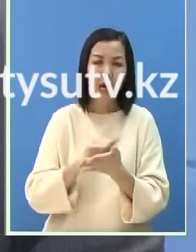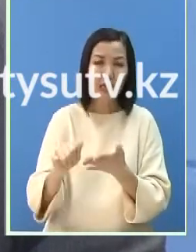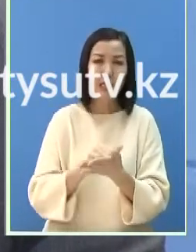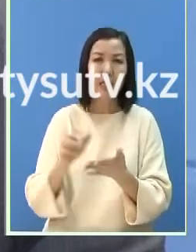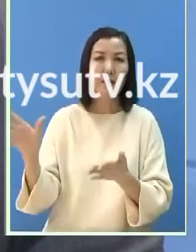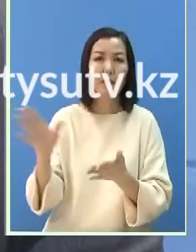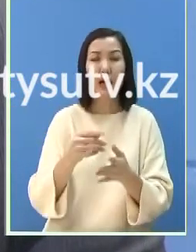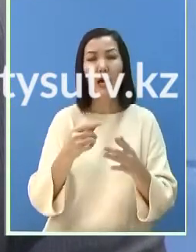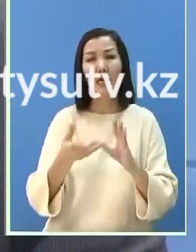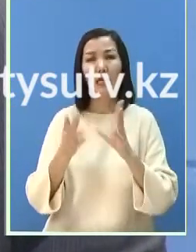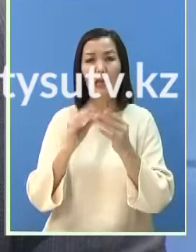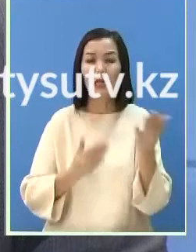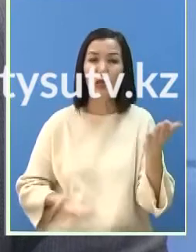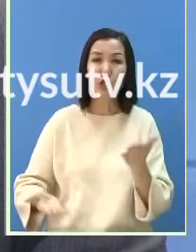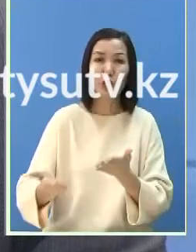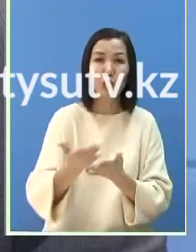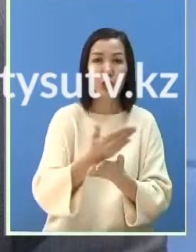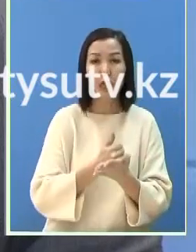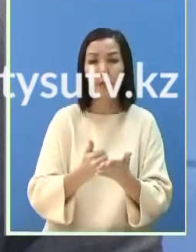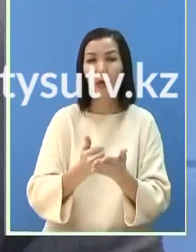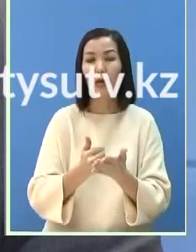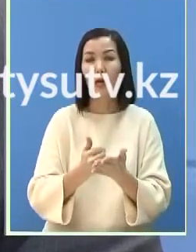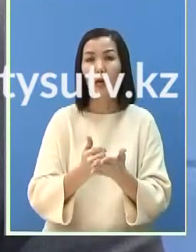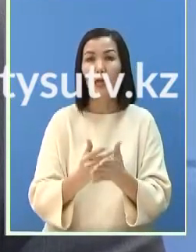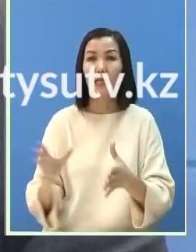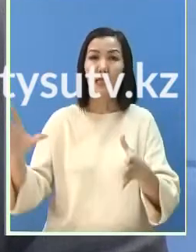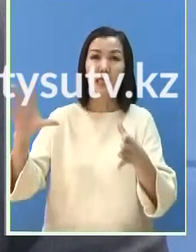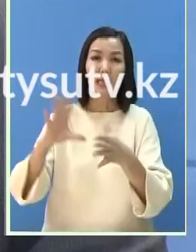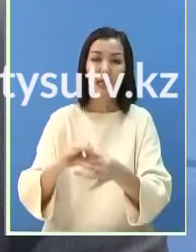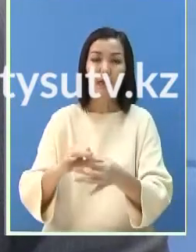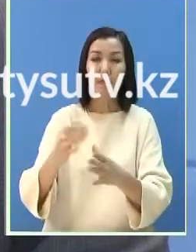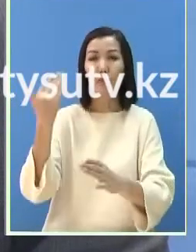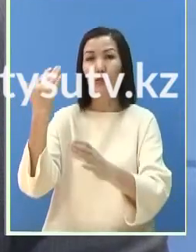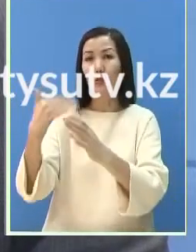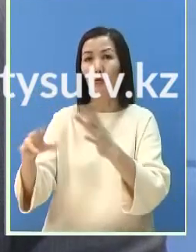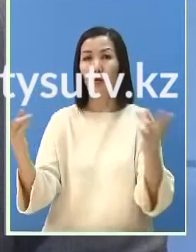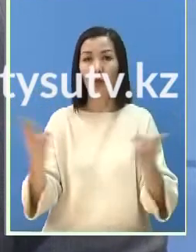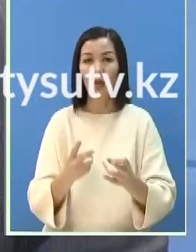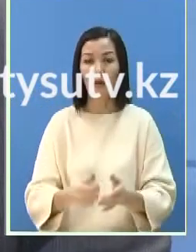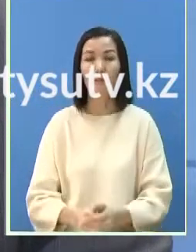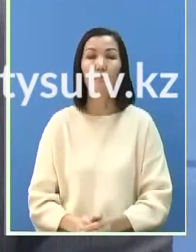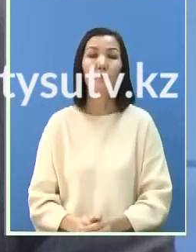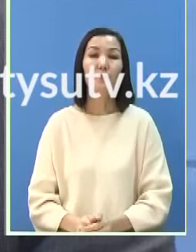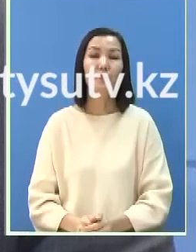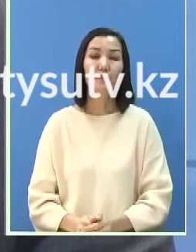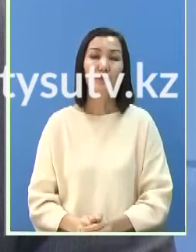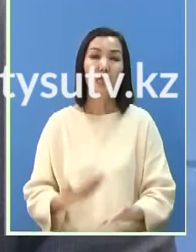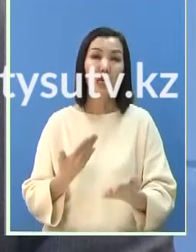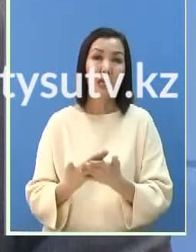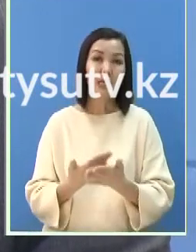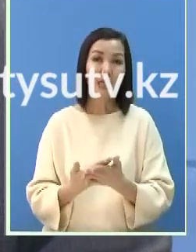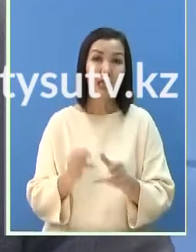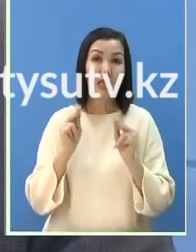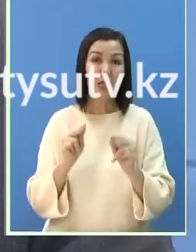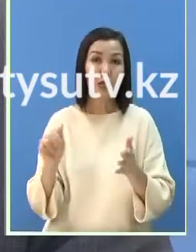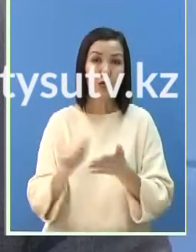актілер, тағы да басқа осы жағдайға байланысты залал шеккен басқа да растайтын құжаттарын